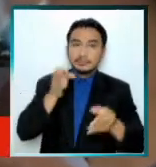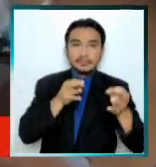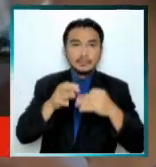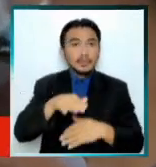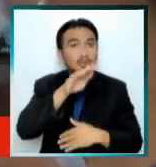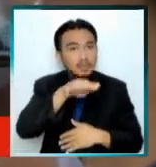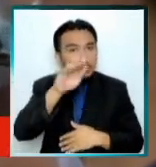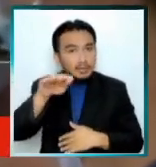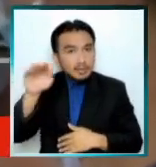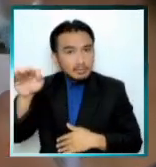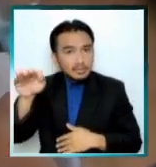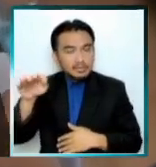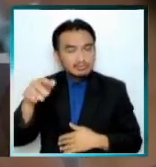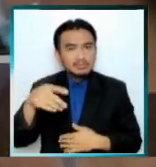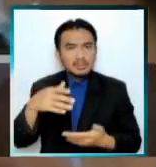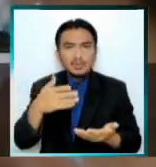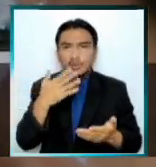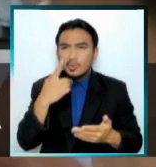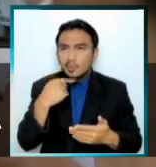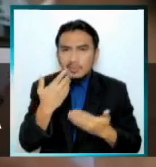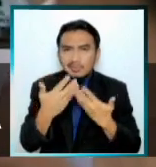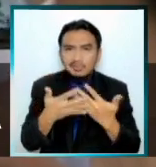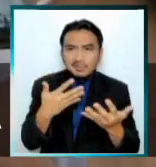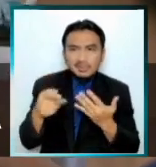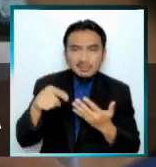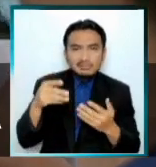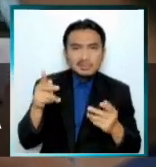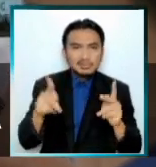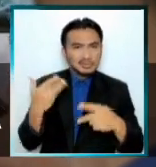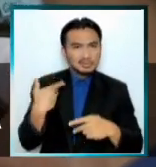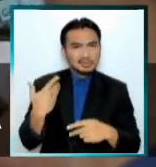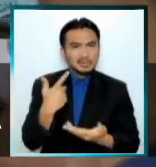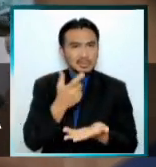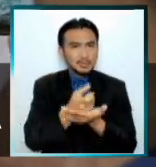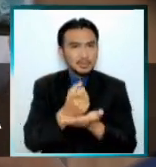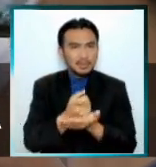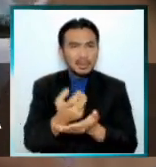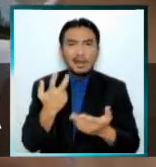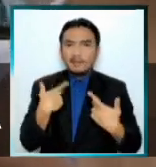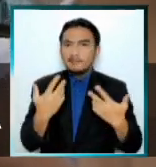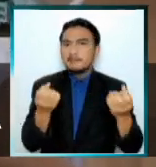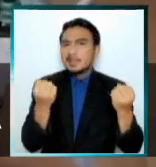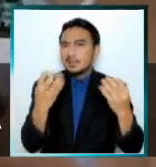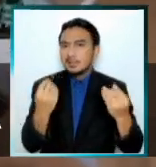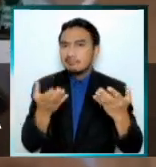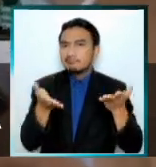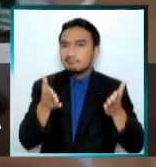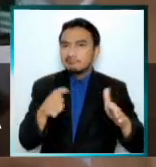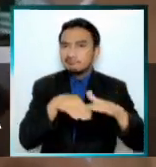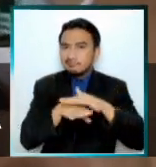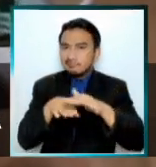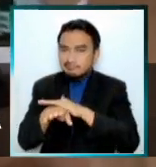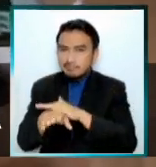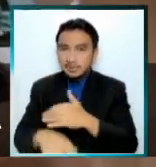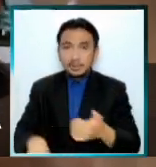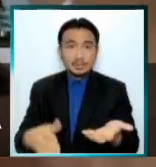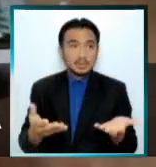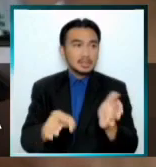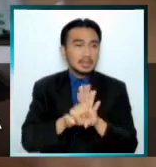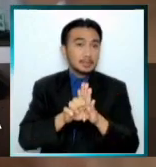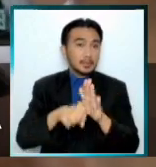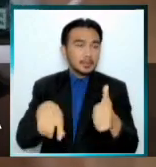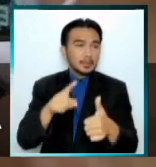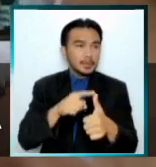mga hindi pa bakunado, marami na po kayong access sa bakuna. Merong